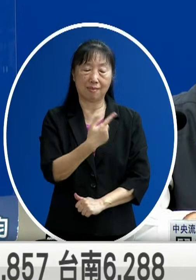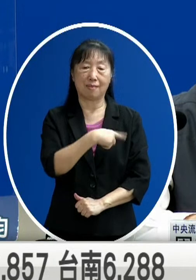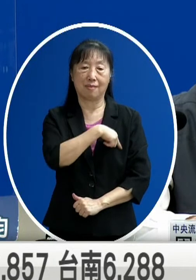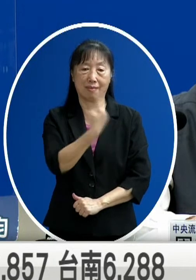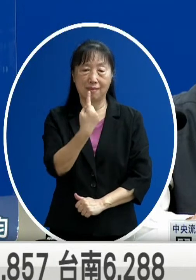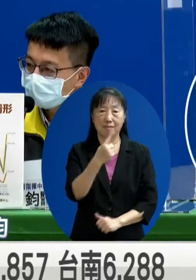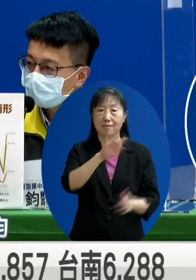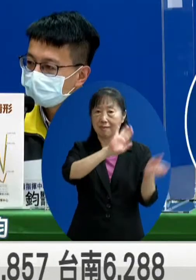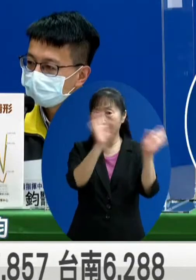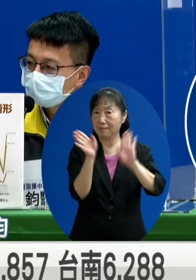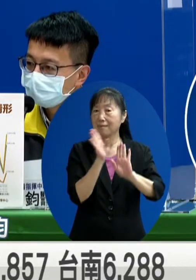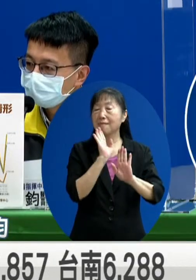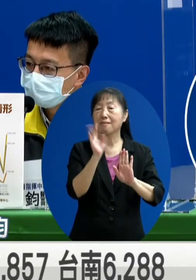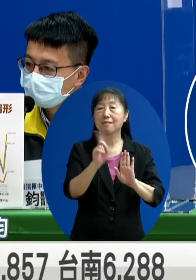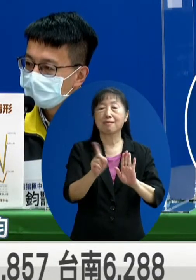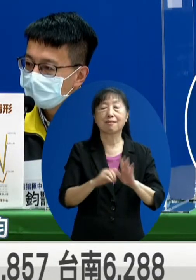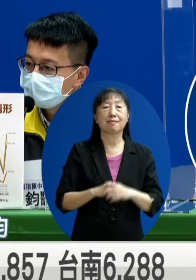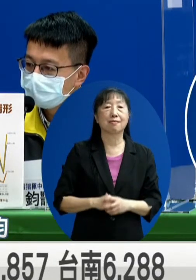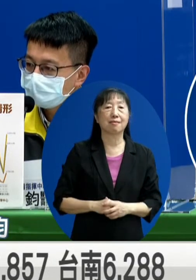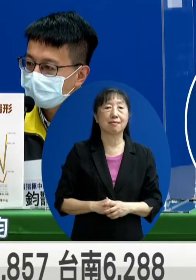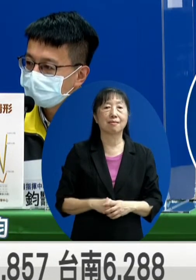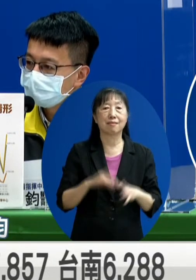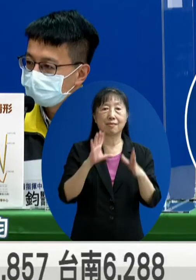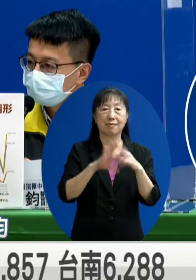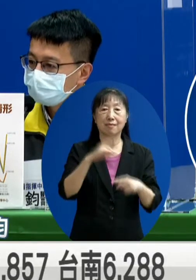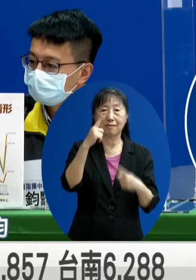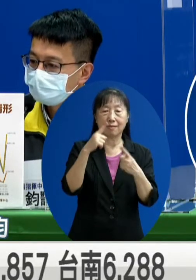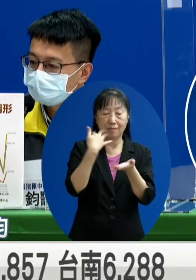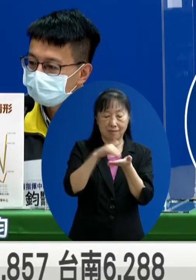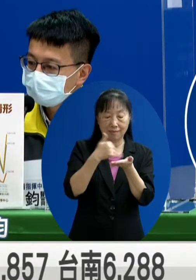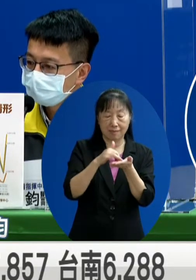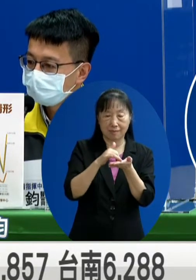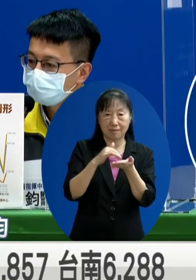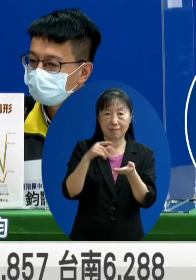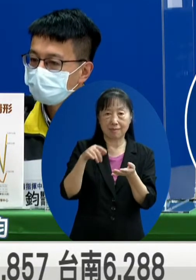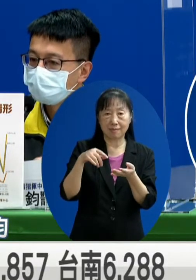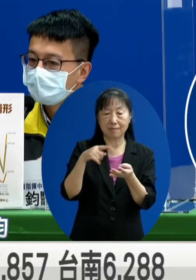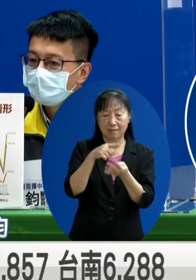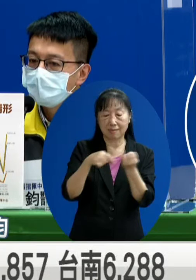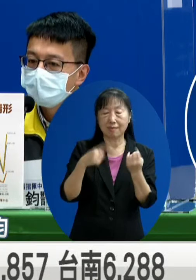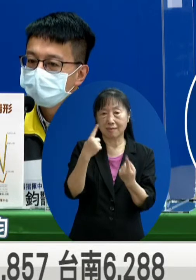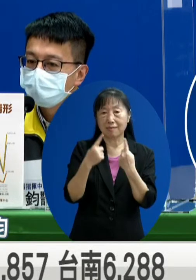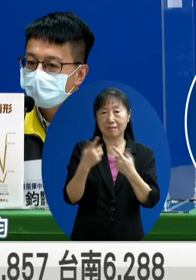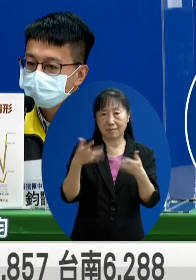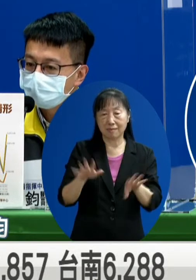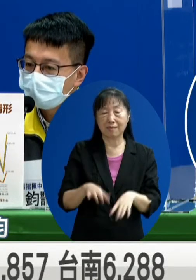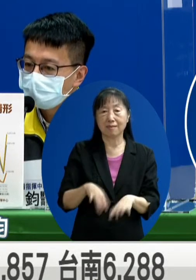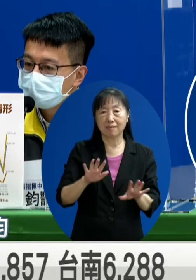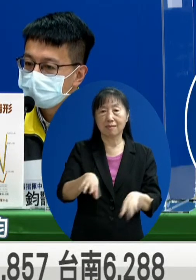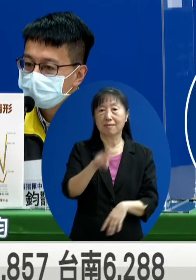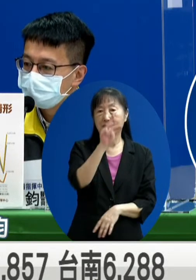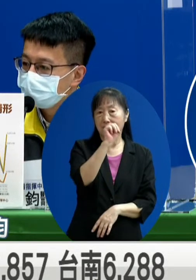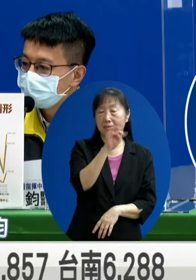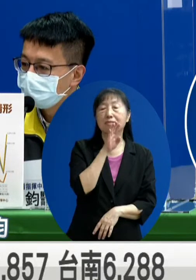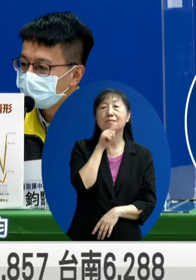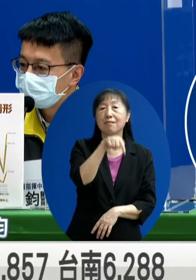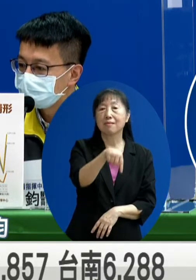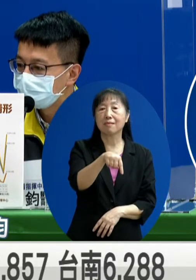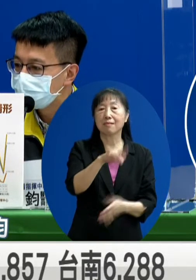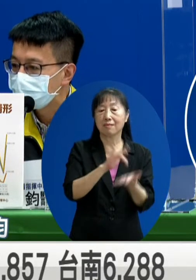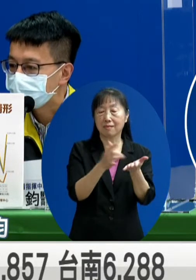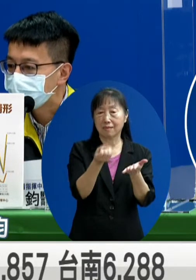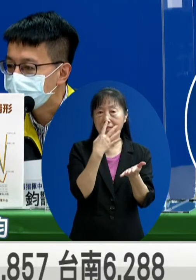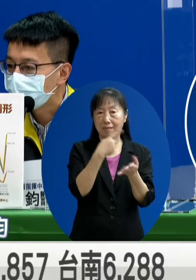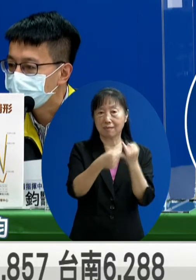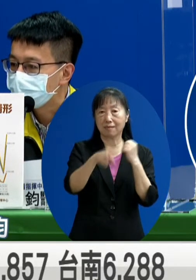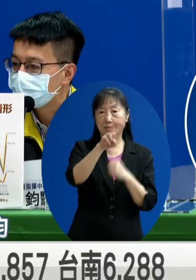的这个使用状况，所以都会有比较高的一个数字。那今天的莫纳皮拉韦是用了这